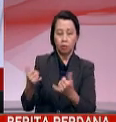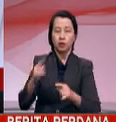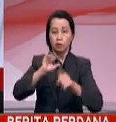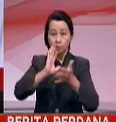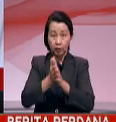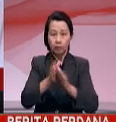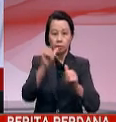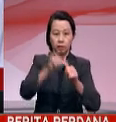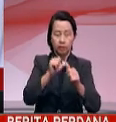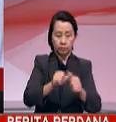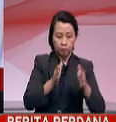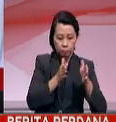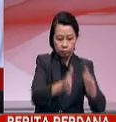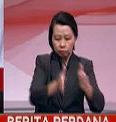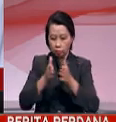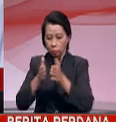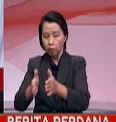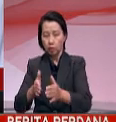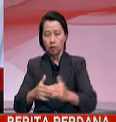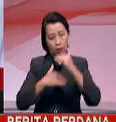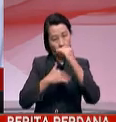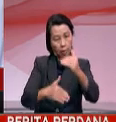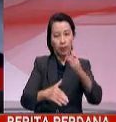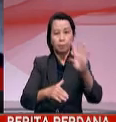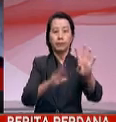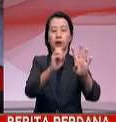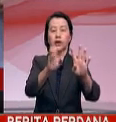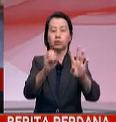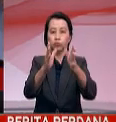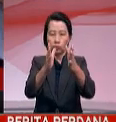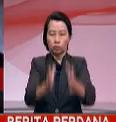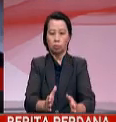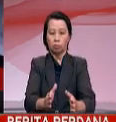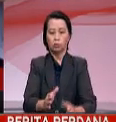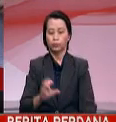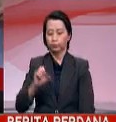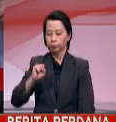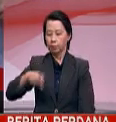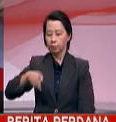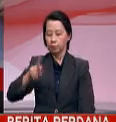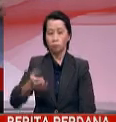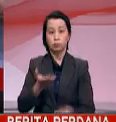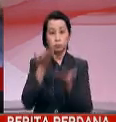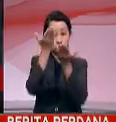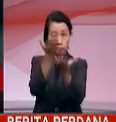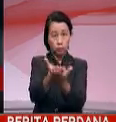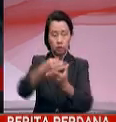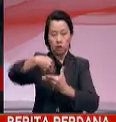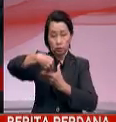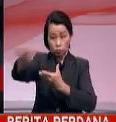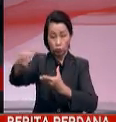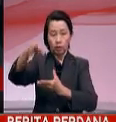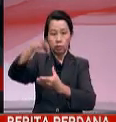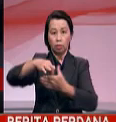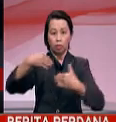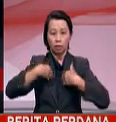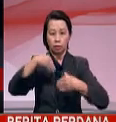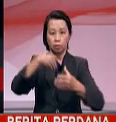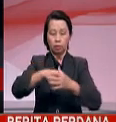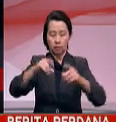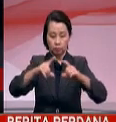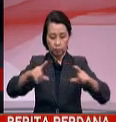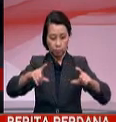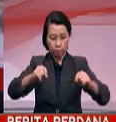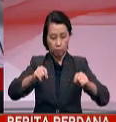setiap saluran ini dihadkan untuk 400 orang saja. SPR telah mengeluarkan cadangan masa keluar mengundi seperti yang tertera dalam kad